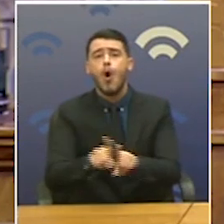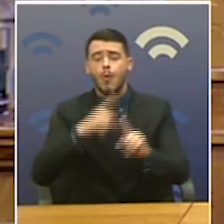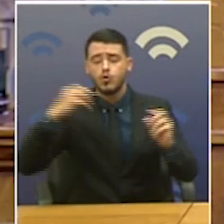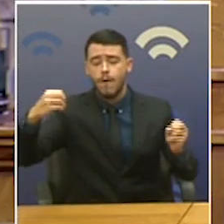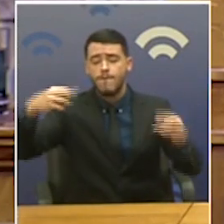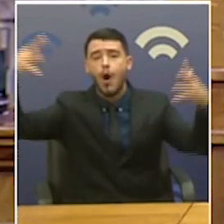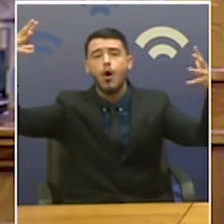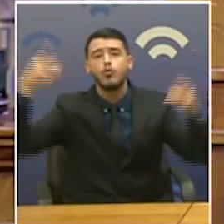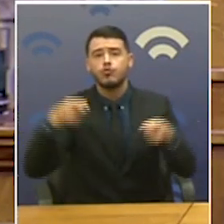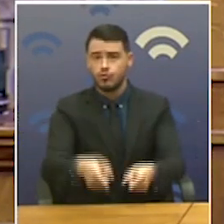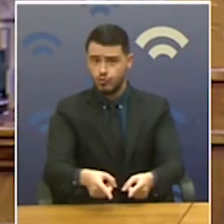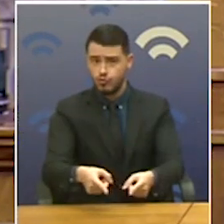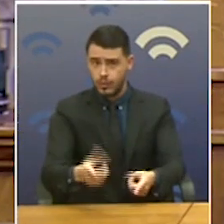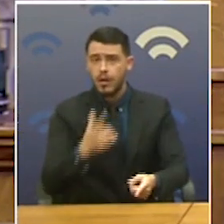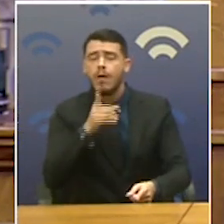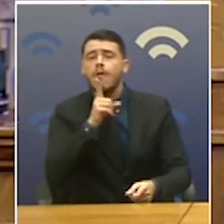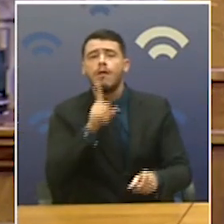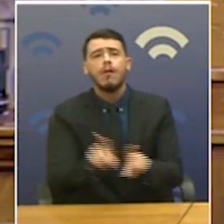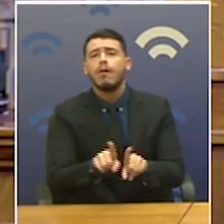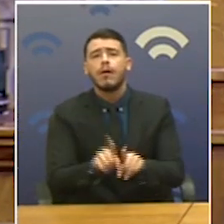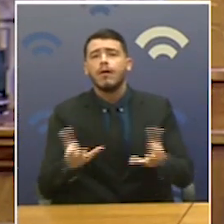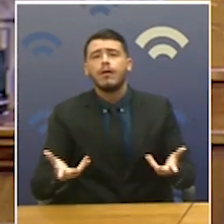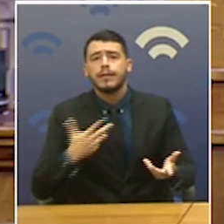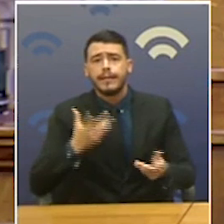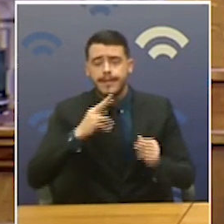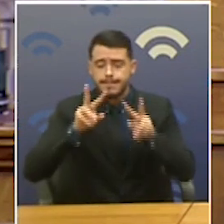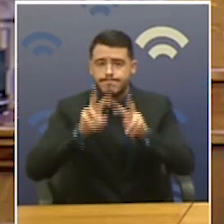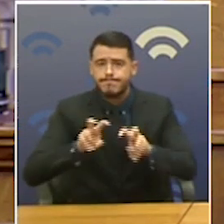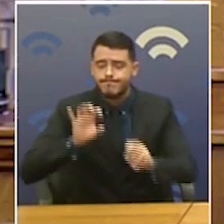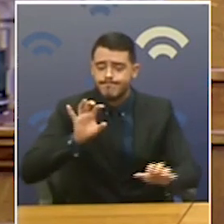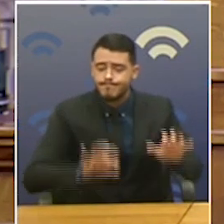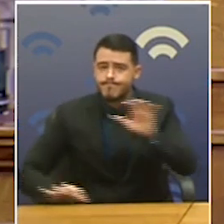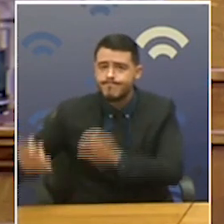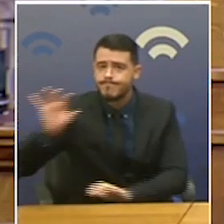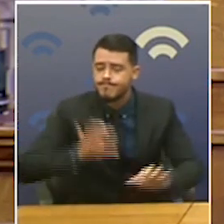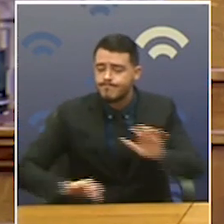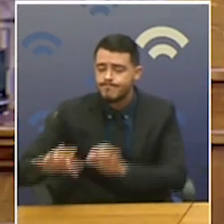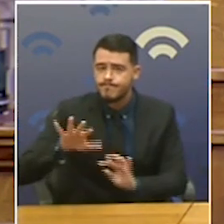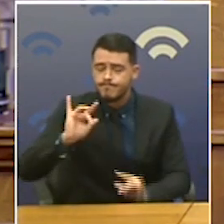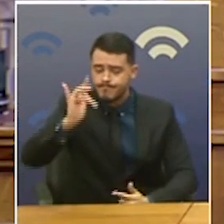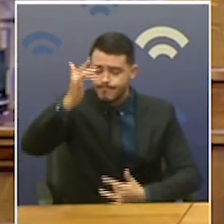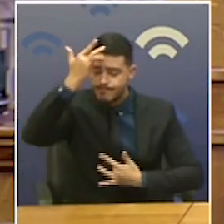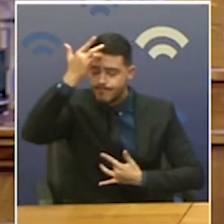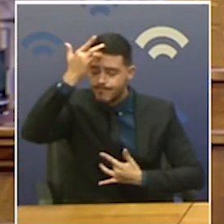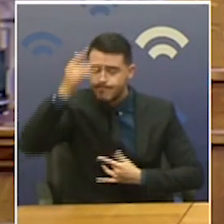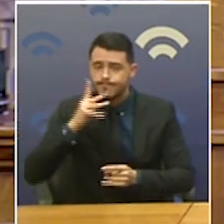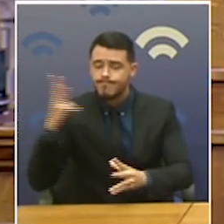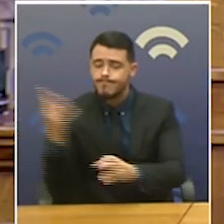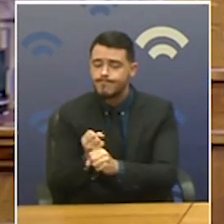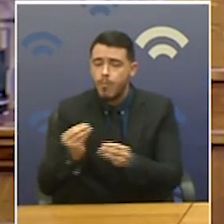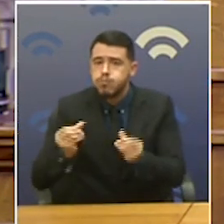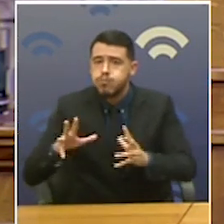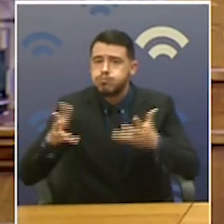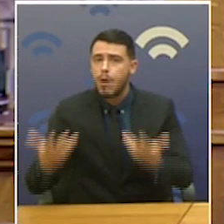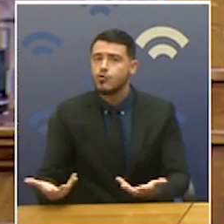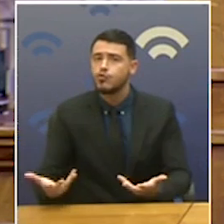τολμηρού απολογισμού, αλλά και ζωογόνου περίσκεψης, αναστοχασμού και μιας νέας νοηματοδότησης των